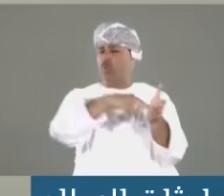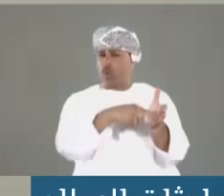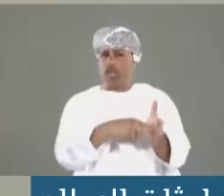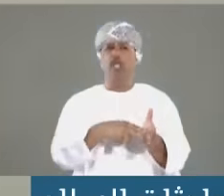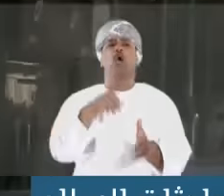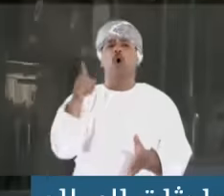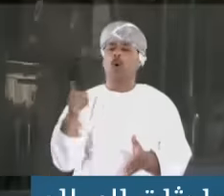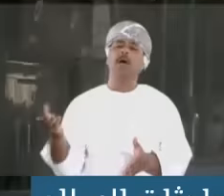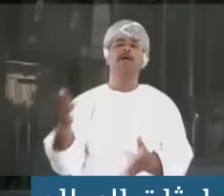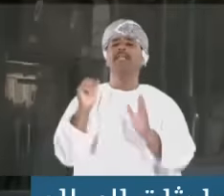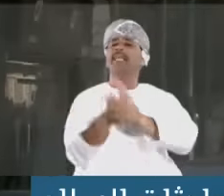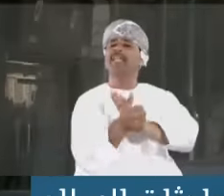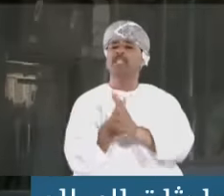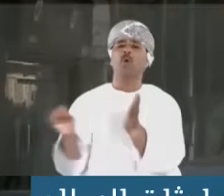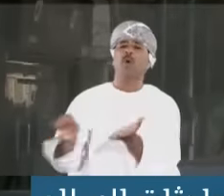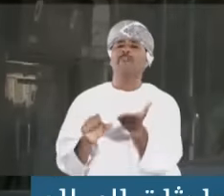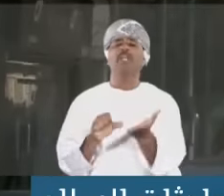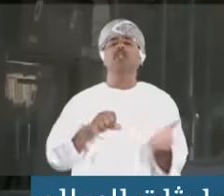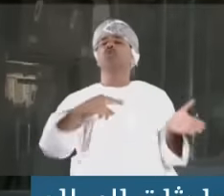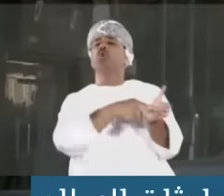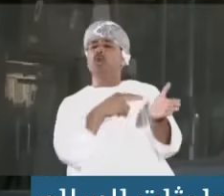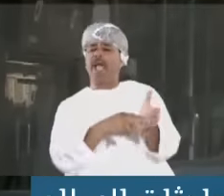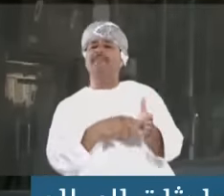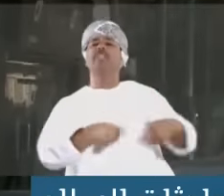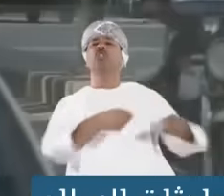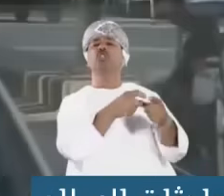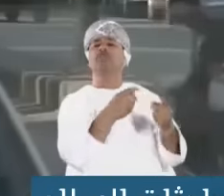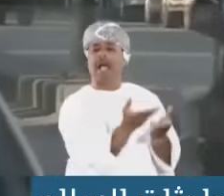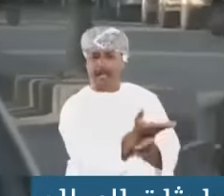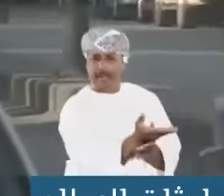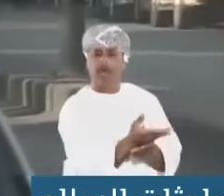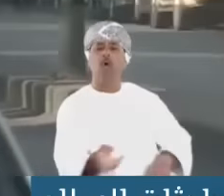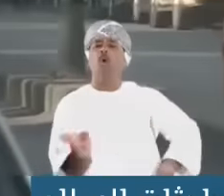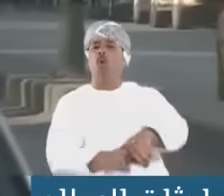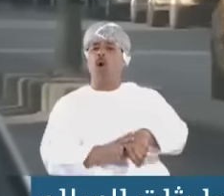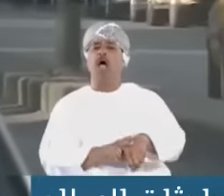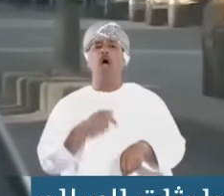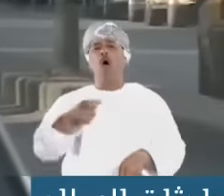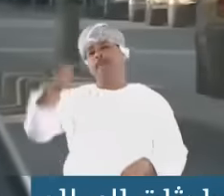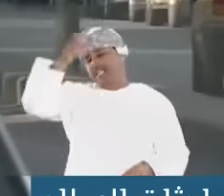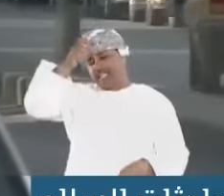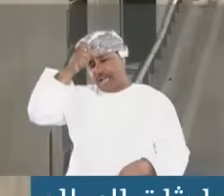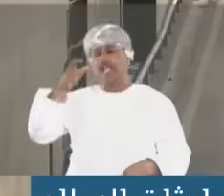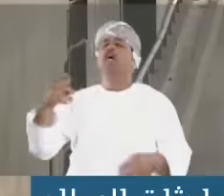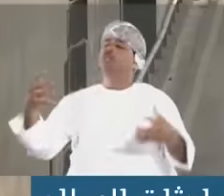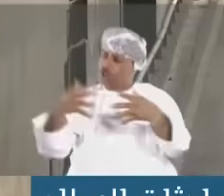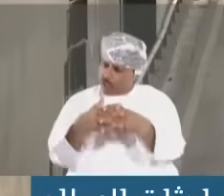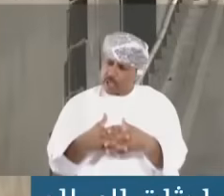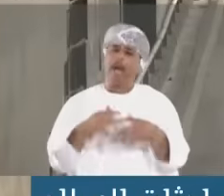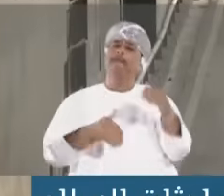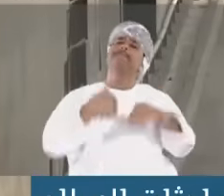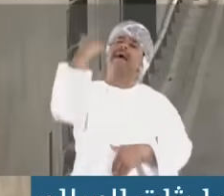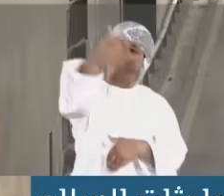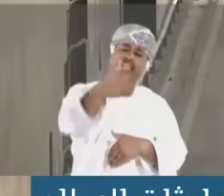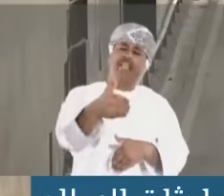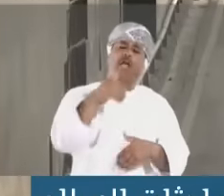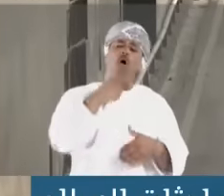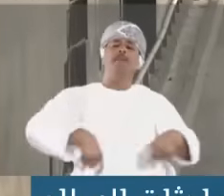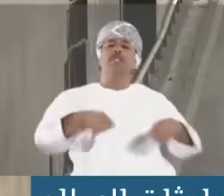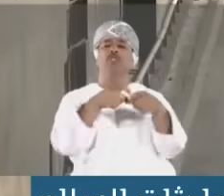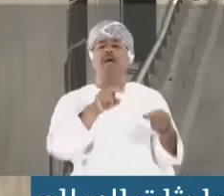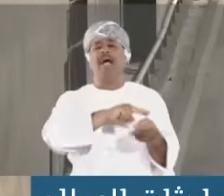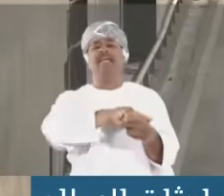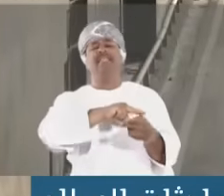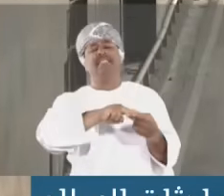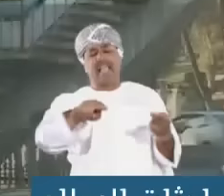المعلم سيرأس وفد بلاده في المحادثات، مشيرة إلى أن الأكراد سيشاركون في مرحلة لاحقة من